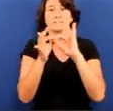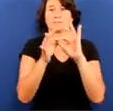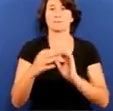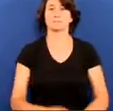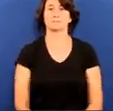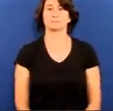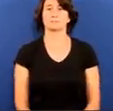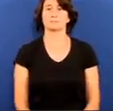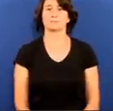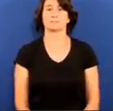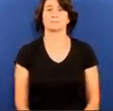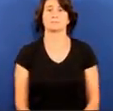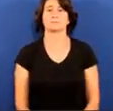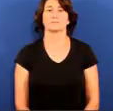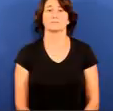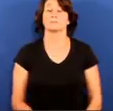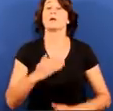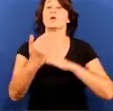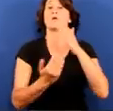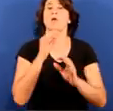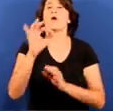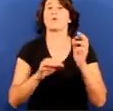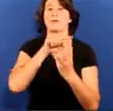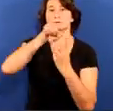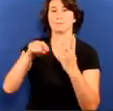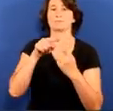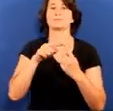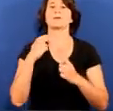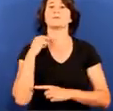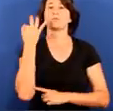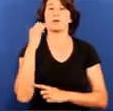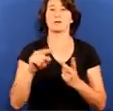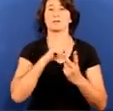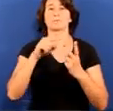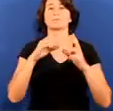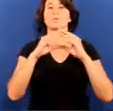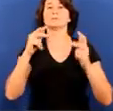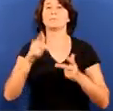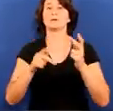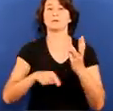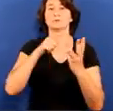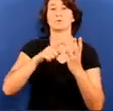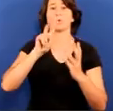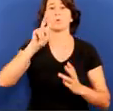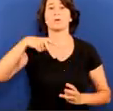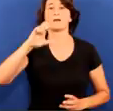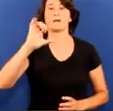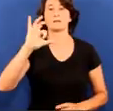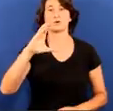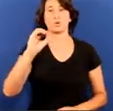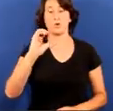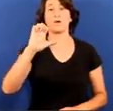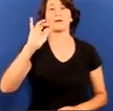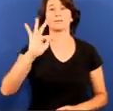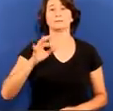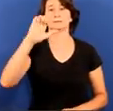batzuei zuzenduta dago. 1000 urteko ekosistemen ebaluazioa Bizkaian ikerketa proiektuak, Nazio Batuen ekosistemen 1000